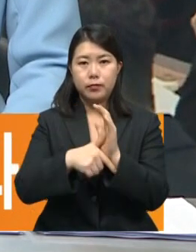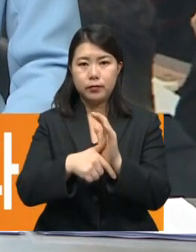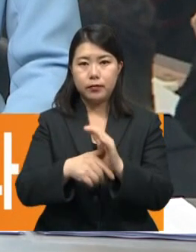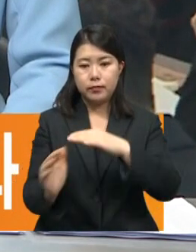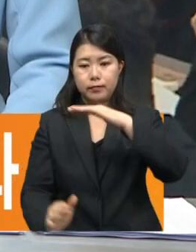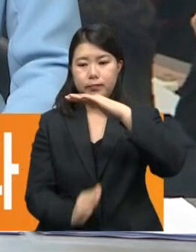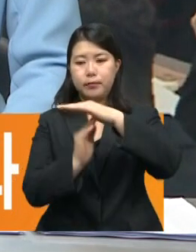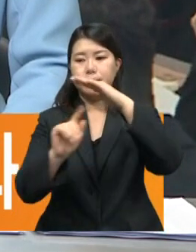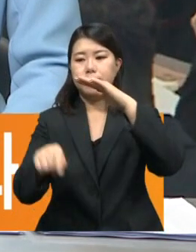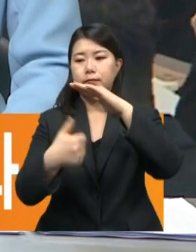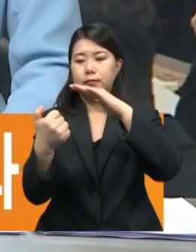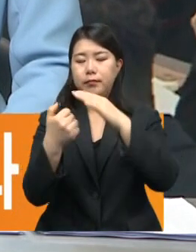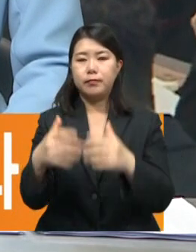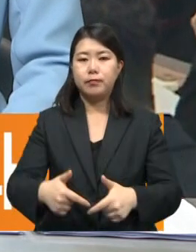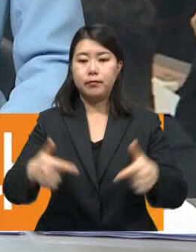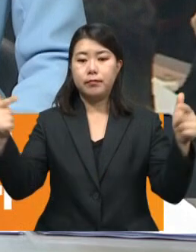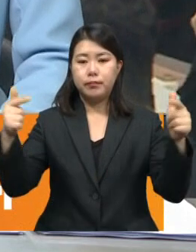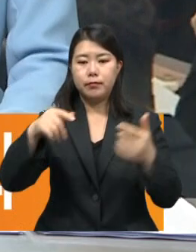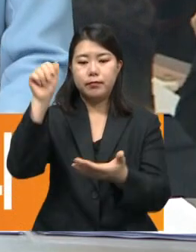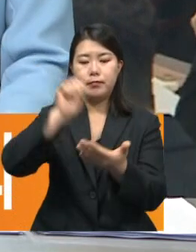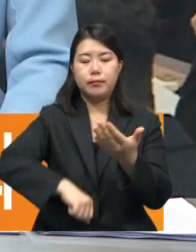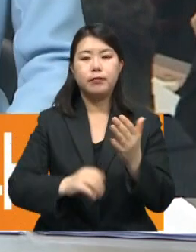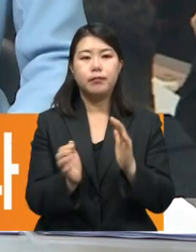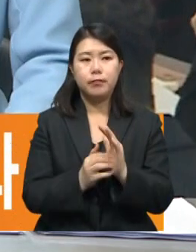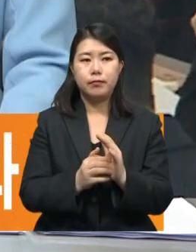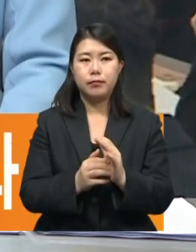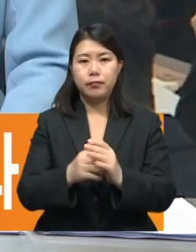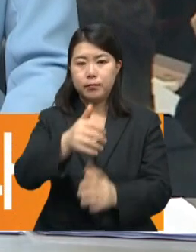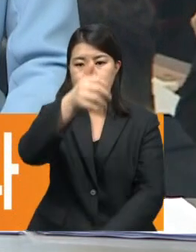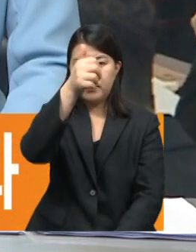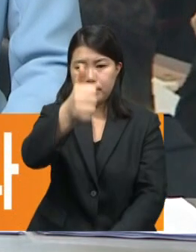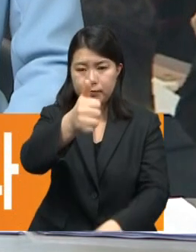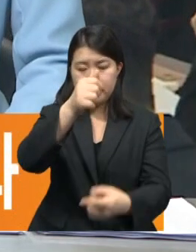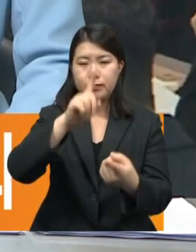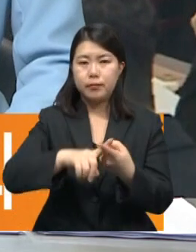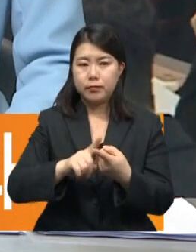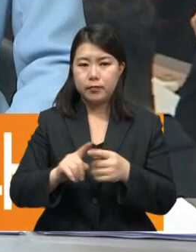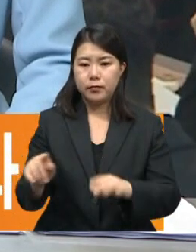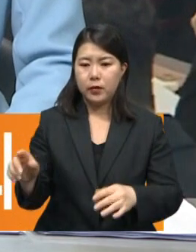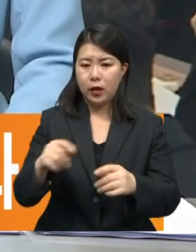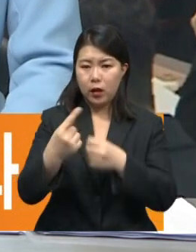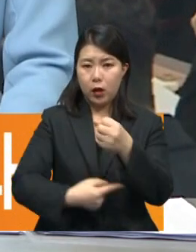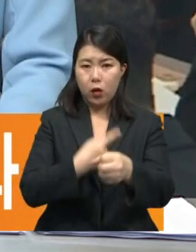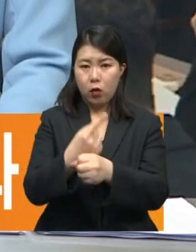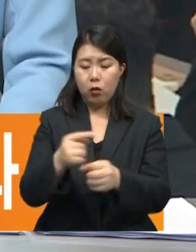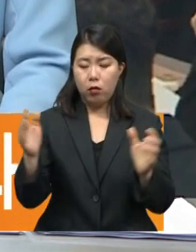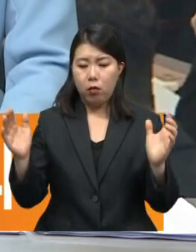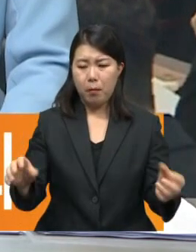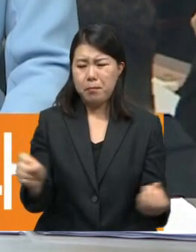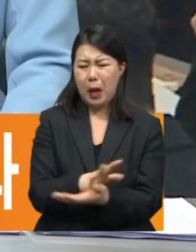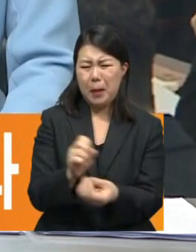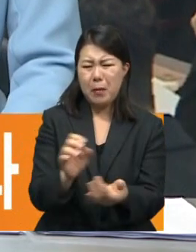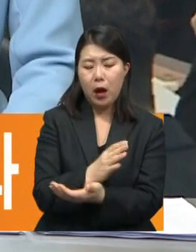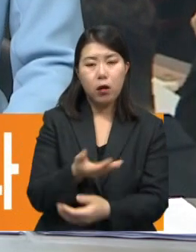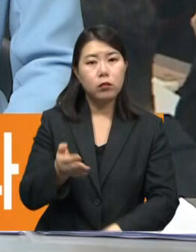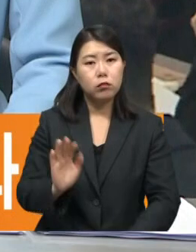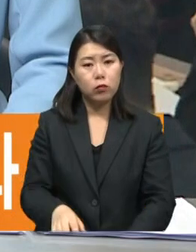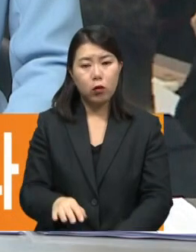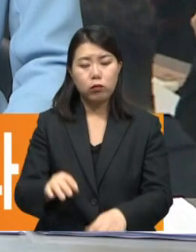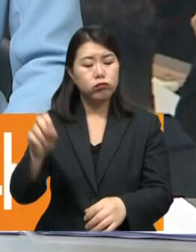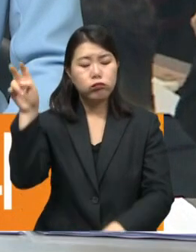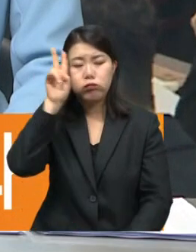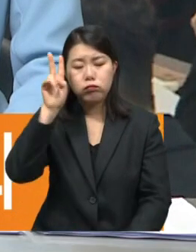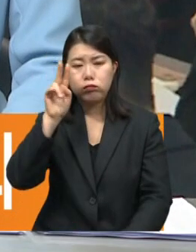150만 원으로 늘리는 안이 통과됐는데요. 의장직을 두고 지난 1년 동안 파행을 거듭해온 종로구의회가 해가